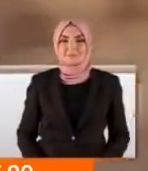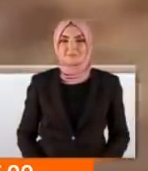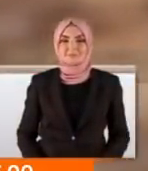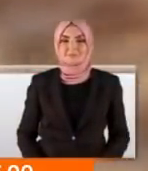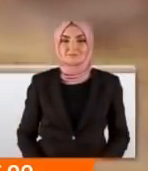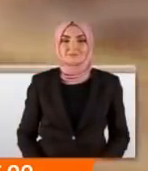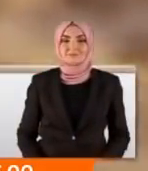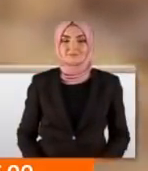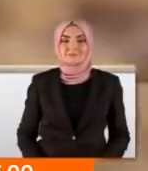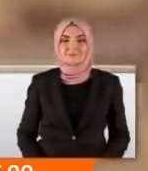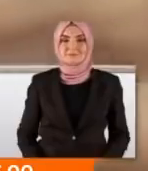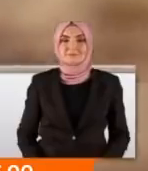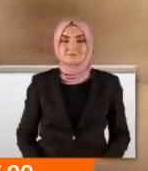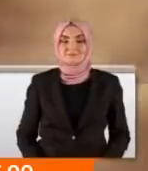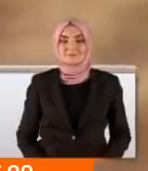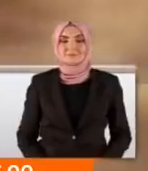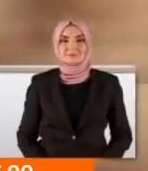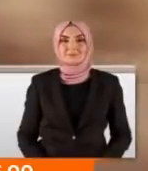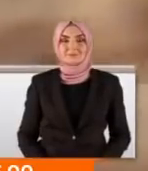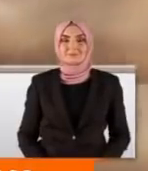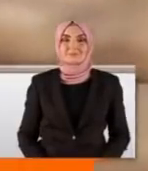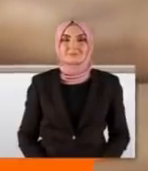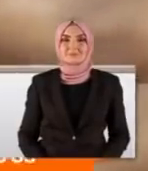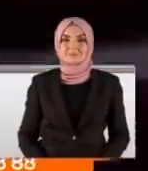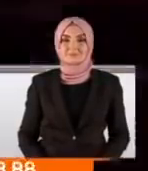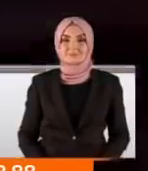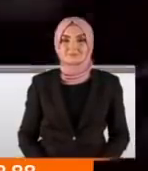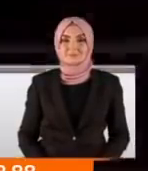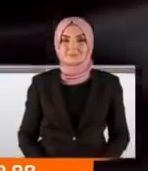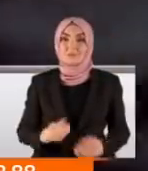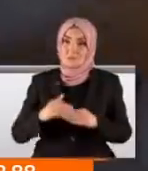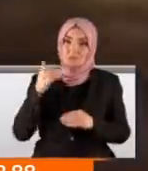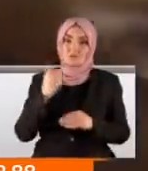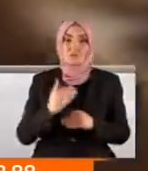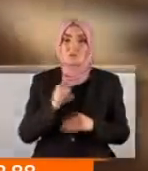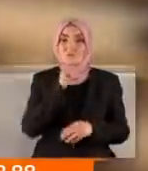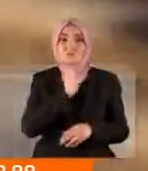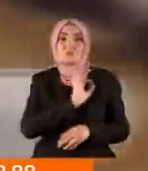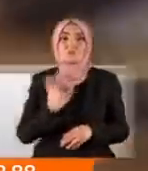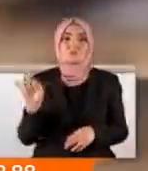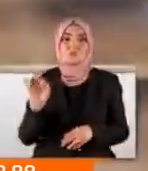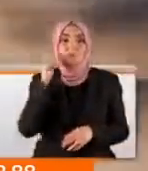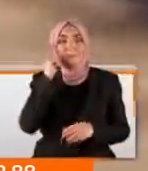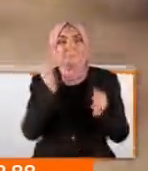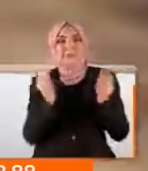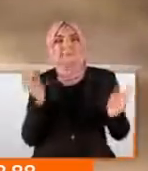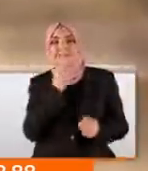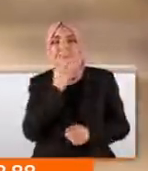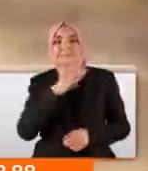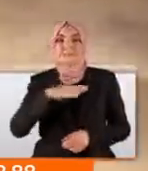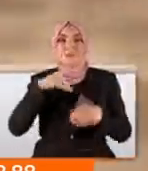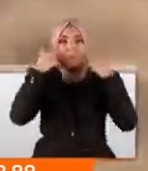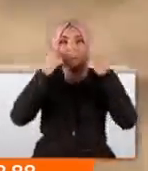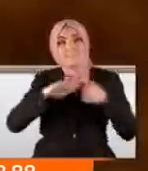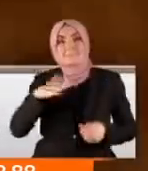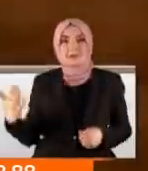Birazcık iyileştin ha. Hadi seni götüreceğiz inşallah, kurtaracağız hadi. Ardından da susuzluktan bayılmak üzere olan başka bir koyuna çaydanlıkla